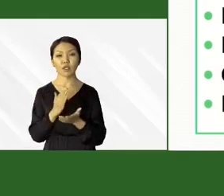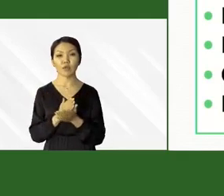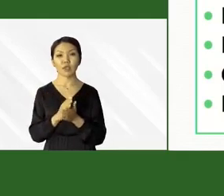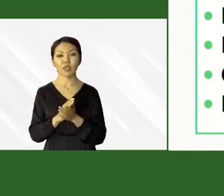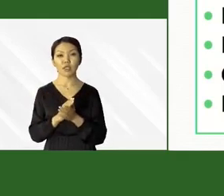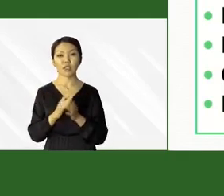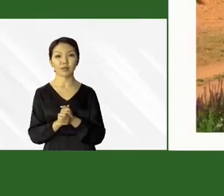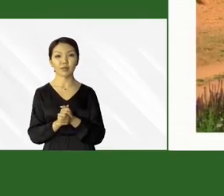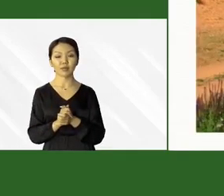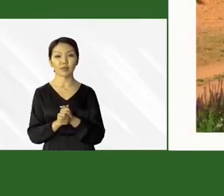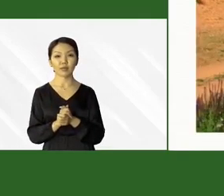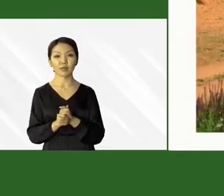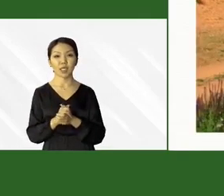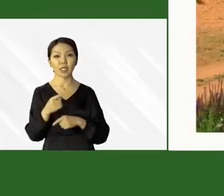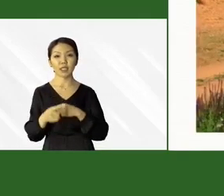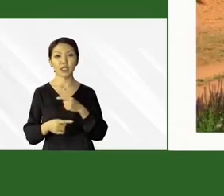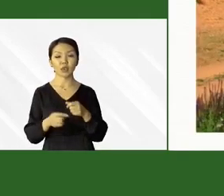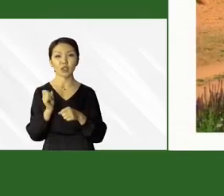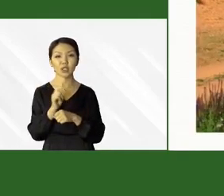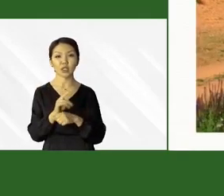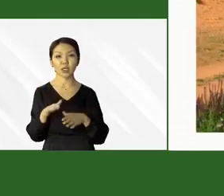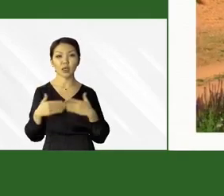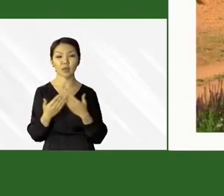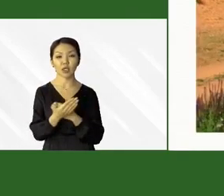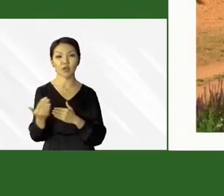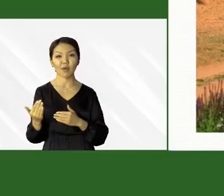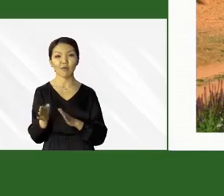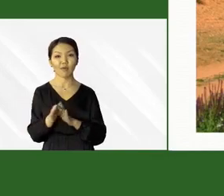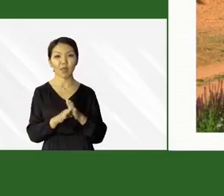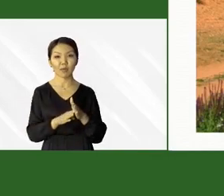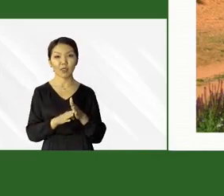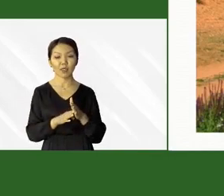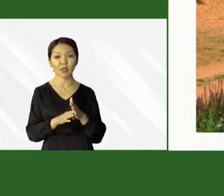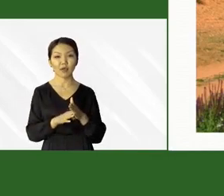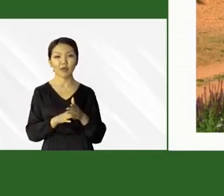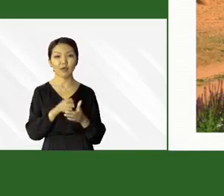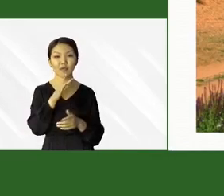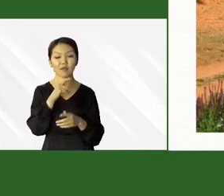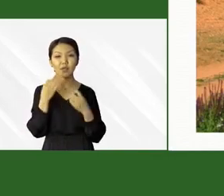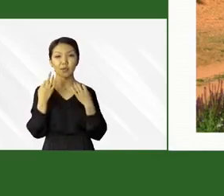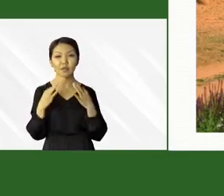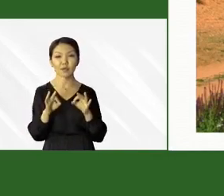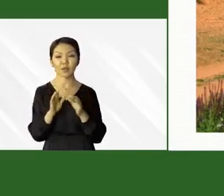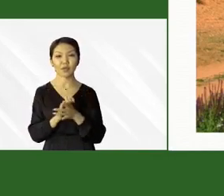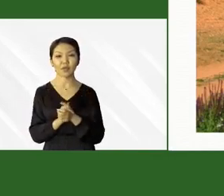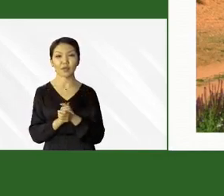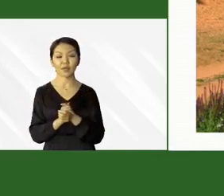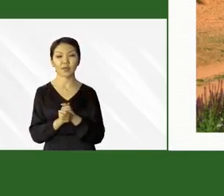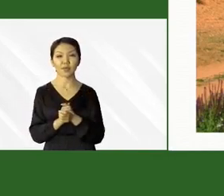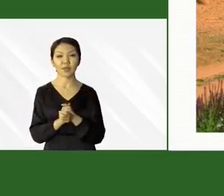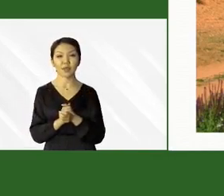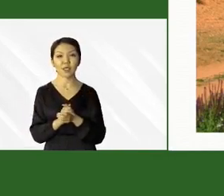овцеводство. Следующее задание я предлагаю вам выполнить во внеурочное время. Сопоставьте